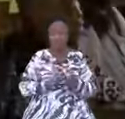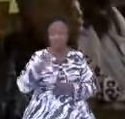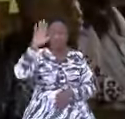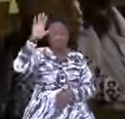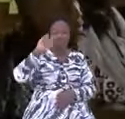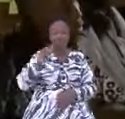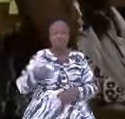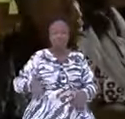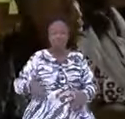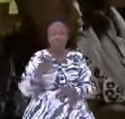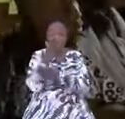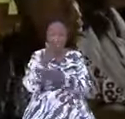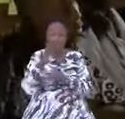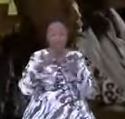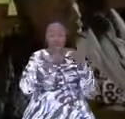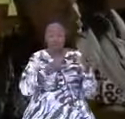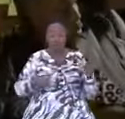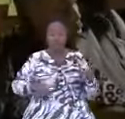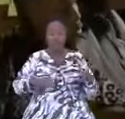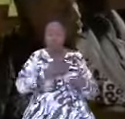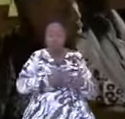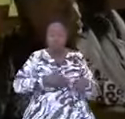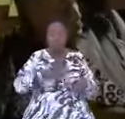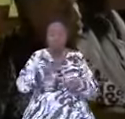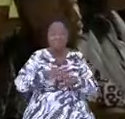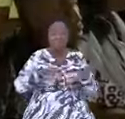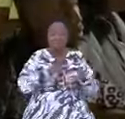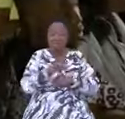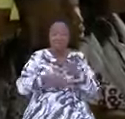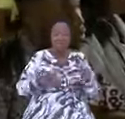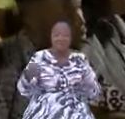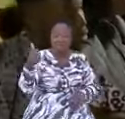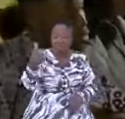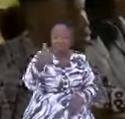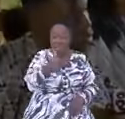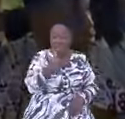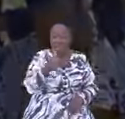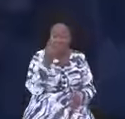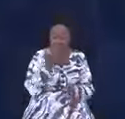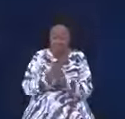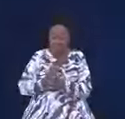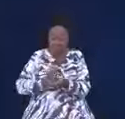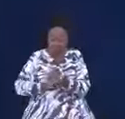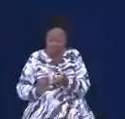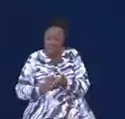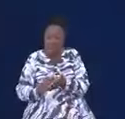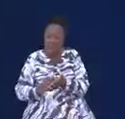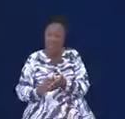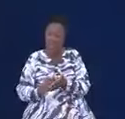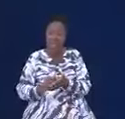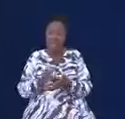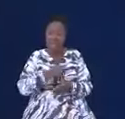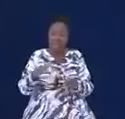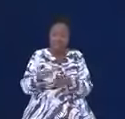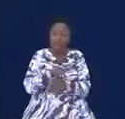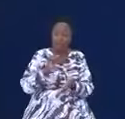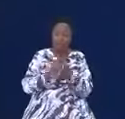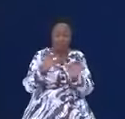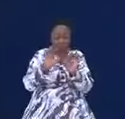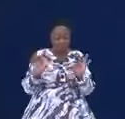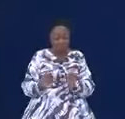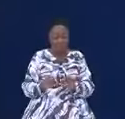tu as donné ta vie au seigneur c'est nouveau des pains des pins débuts glorieux